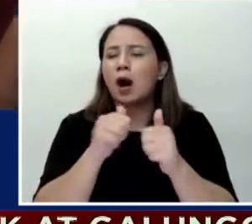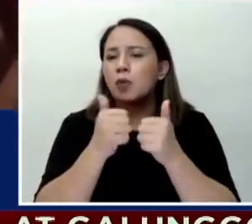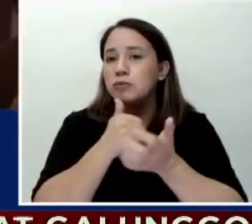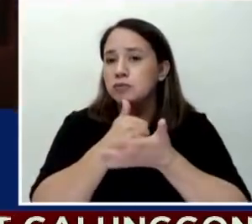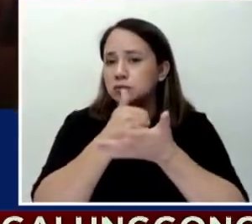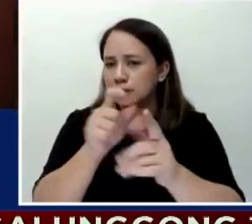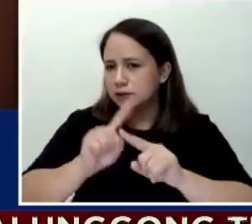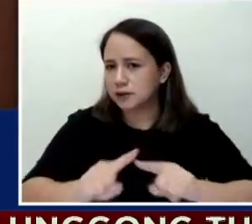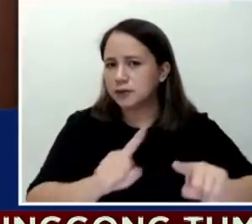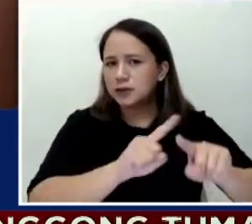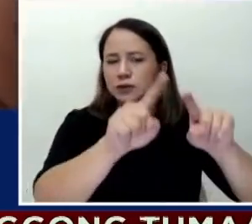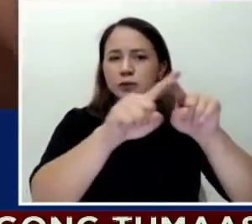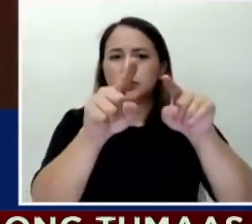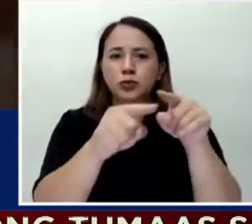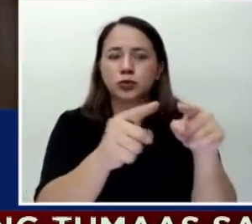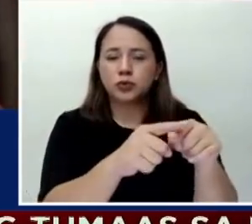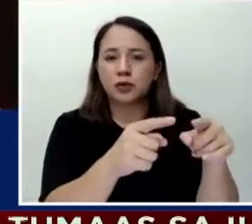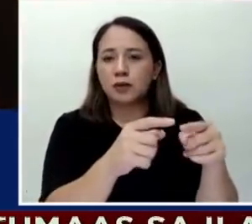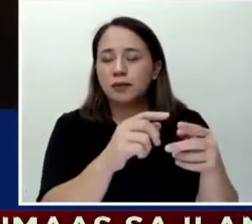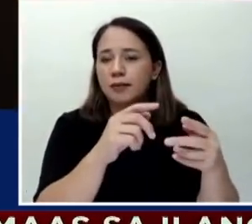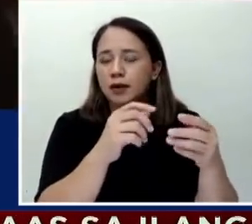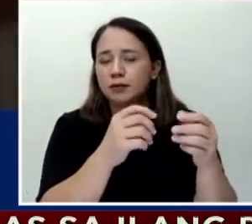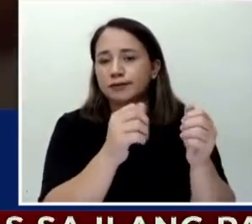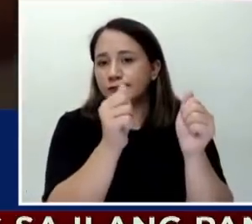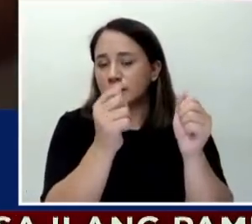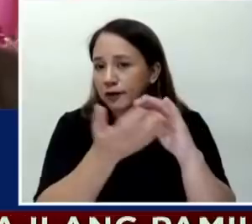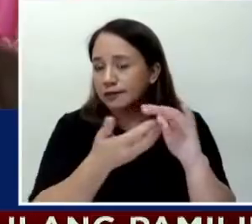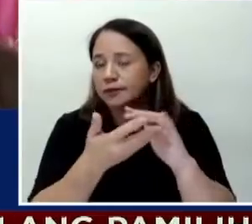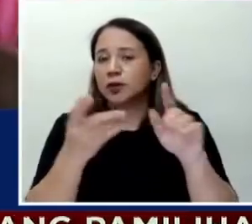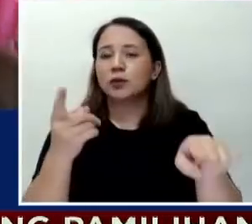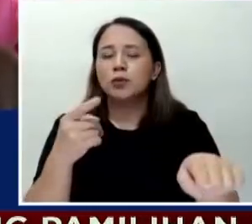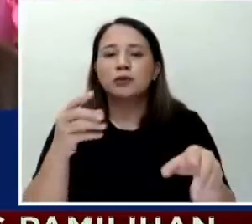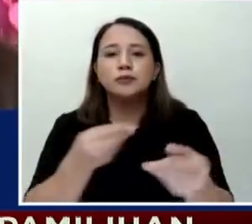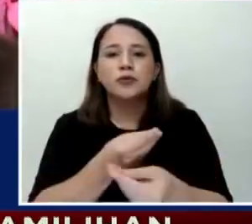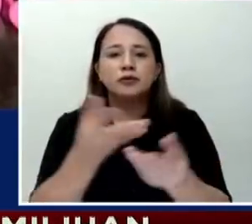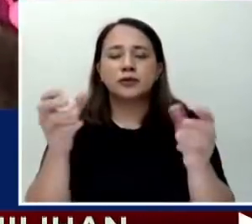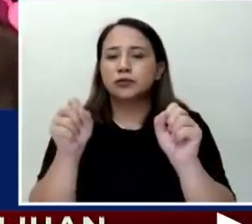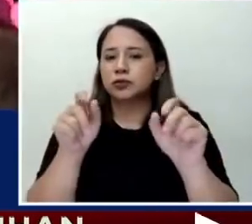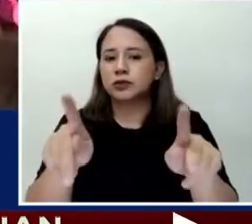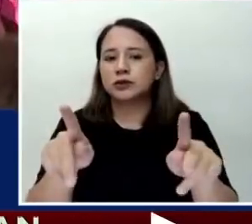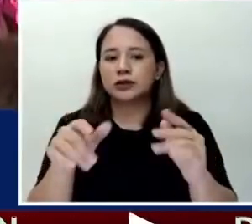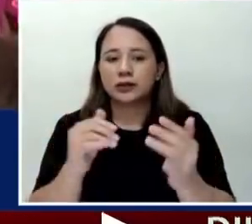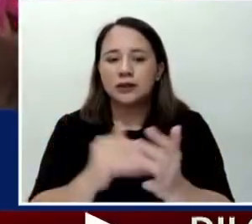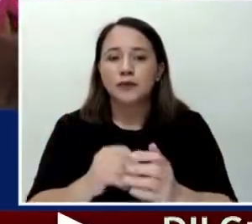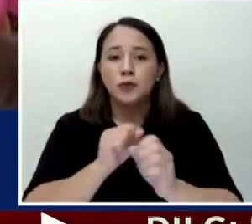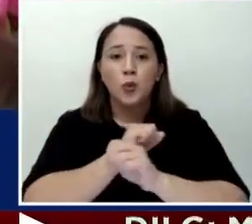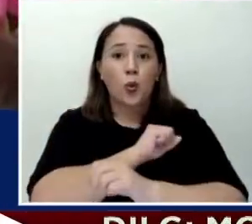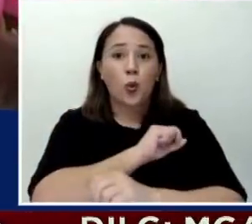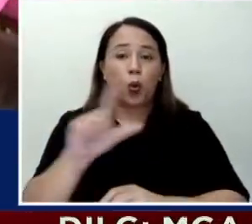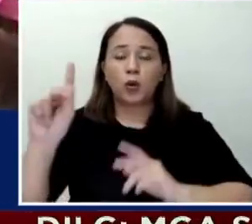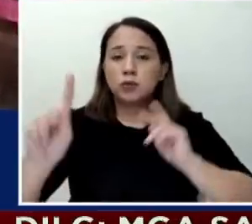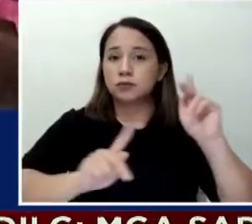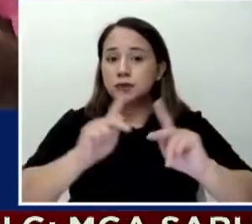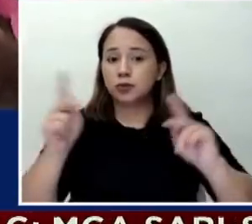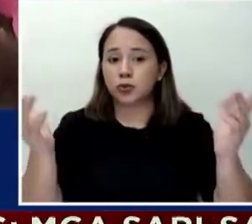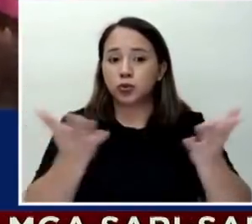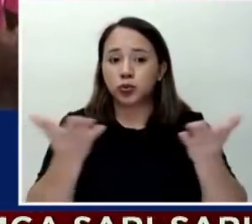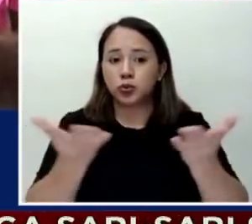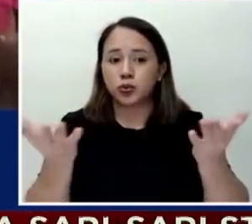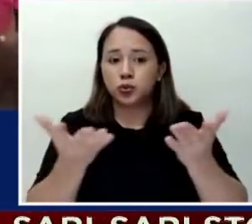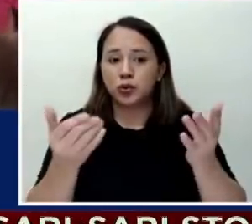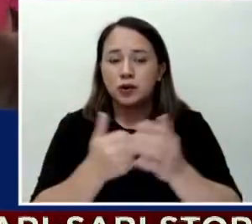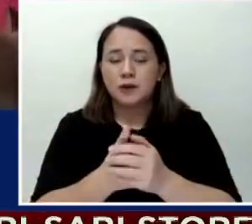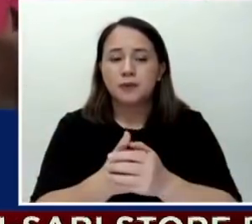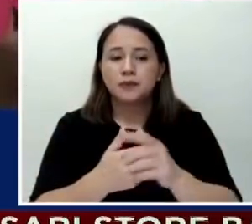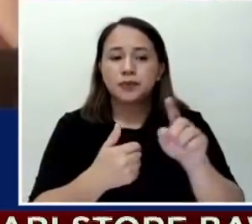mga players para mag-provide ulit ng opportunity na nandiyan. Lahat ng tao dito, volunteers,